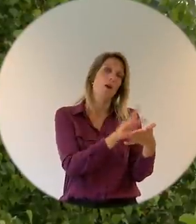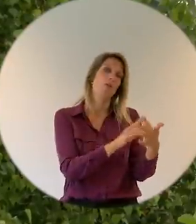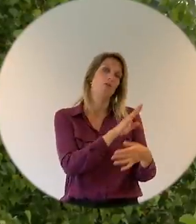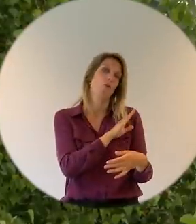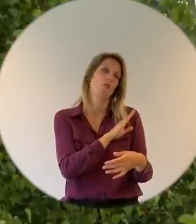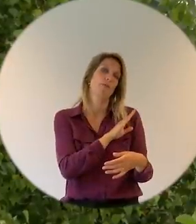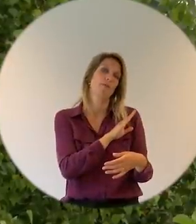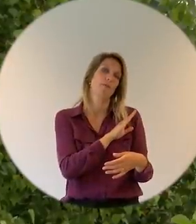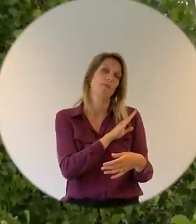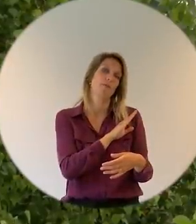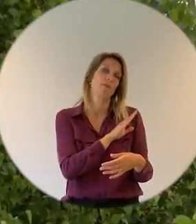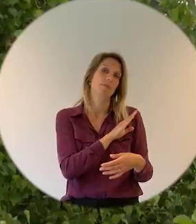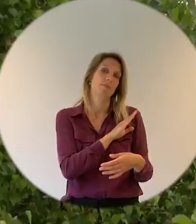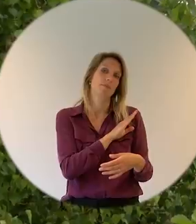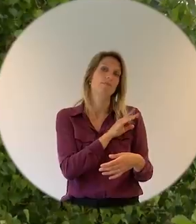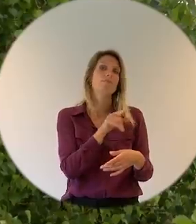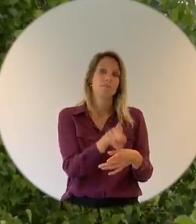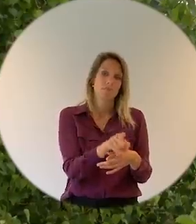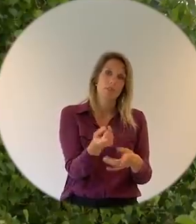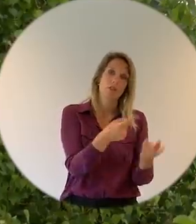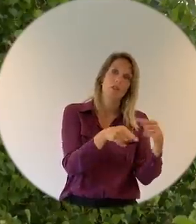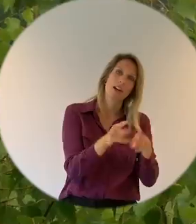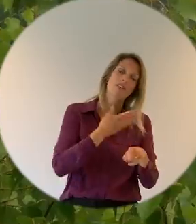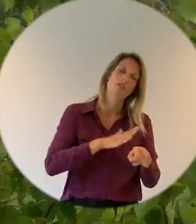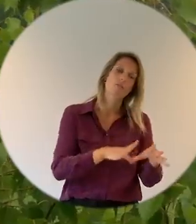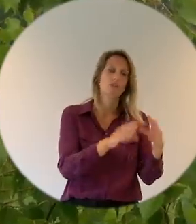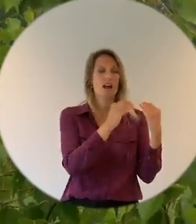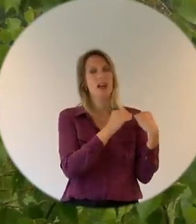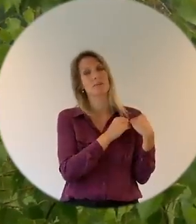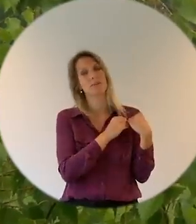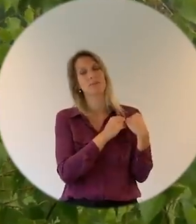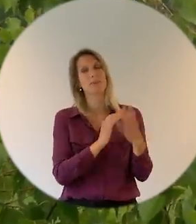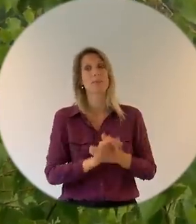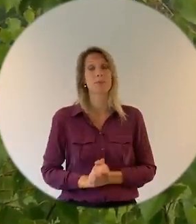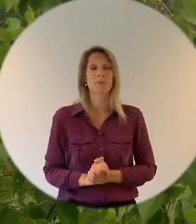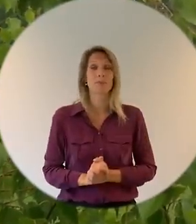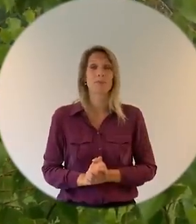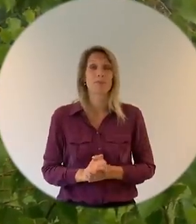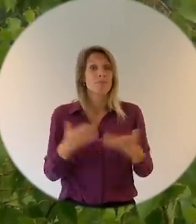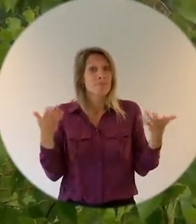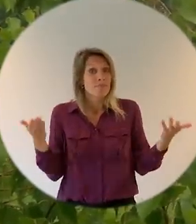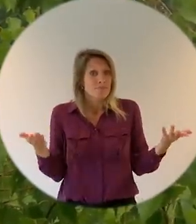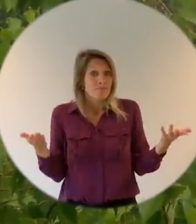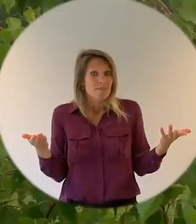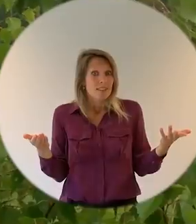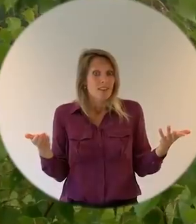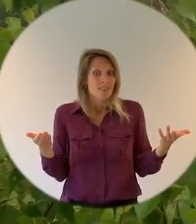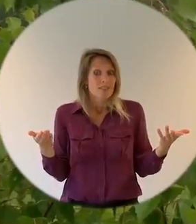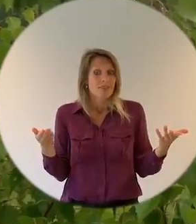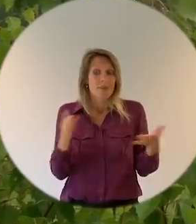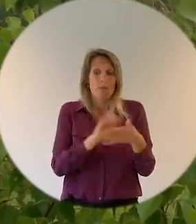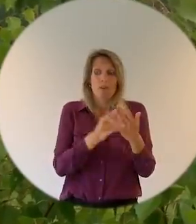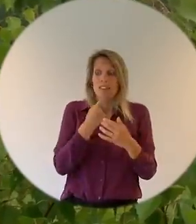van elkaars lasten. Het tolereren van elkaar. Ja, en dan, beste gelaten,